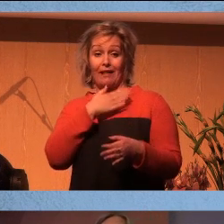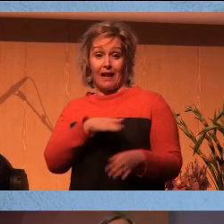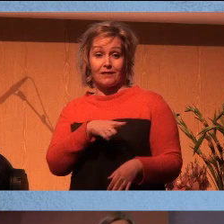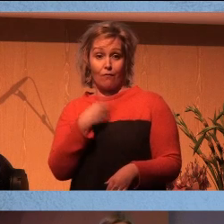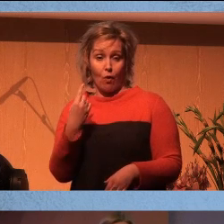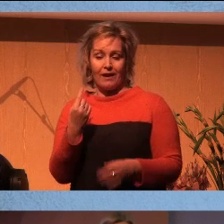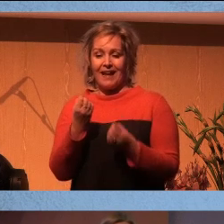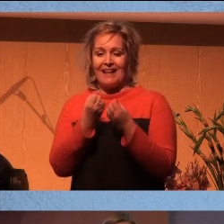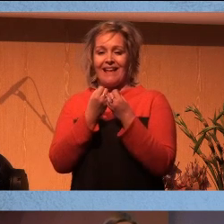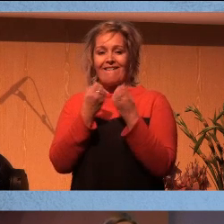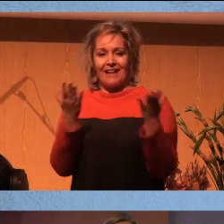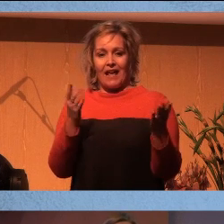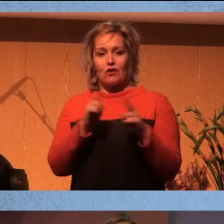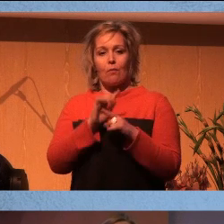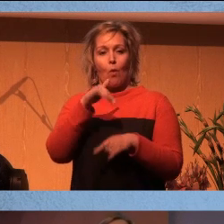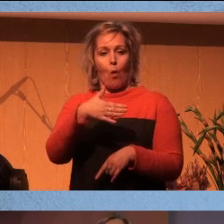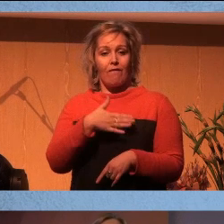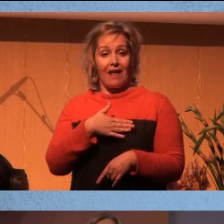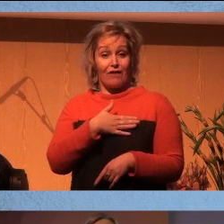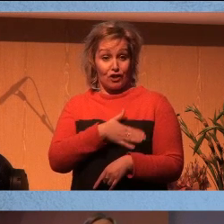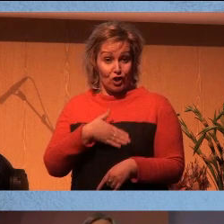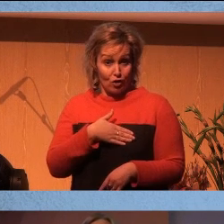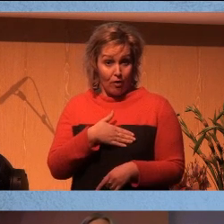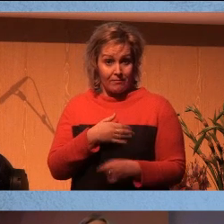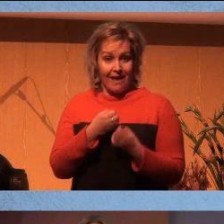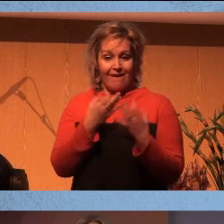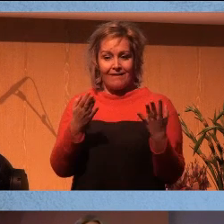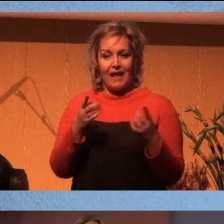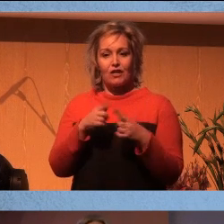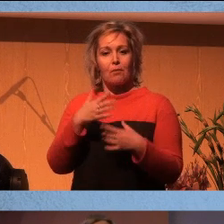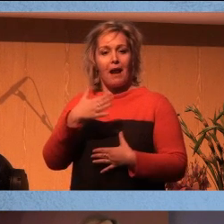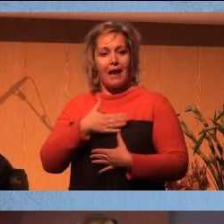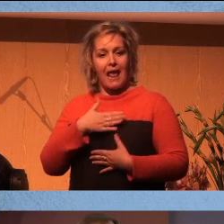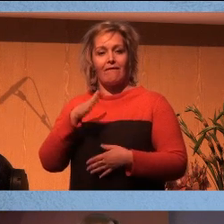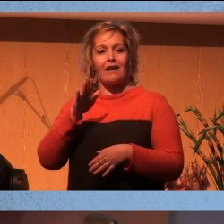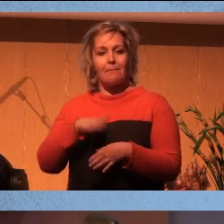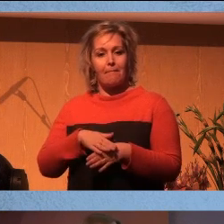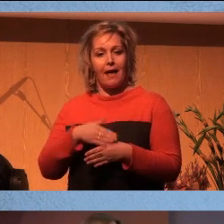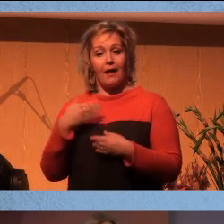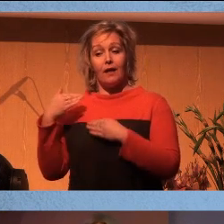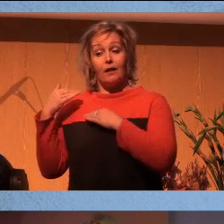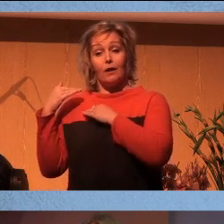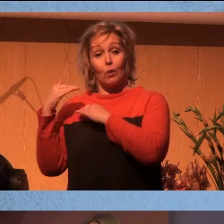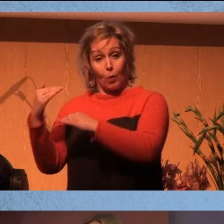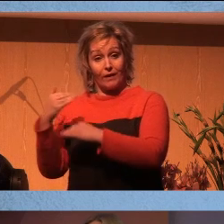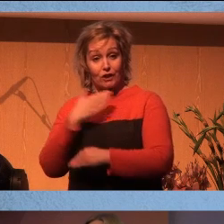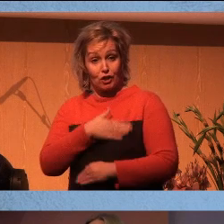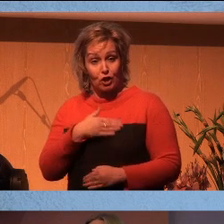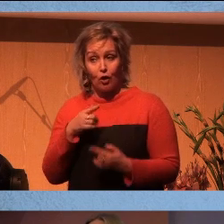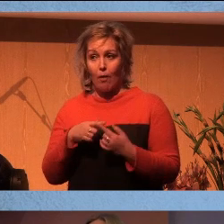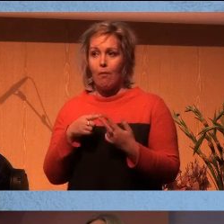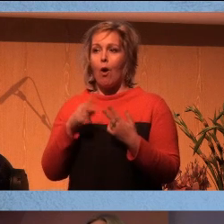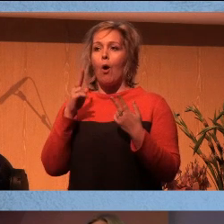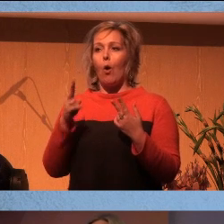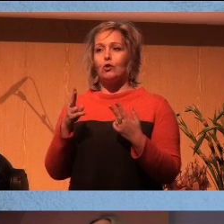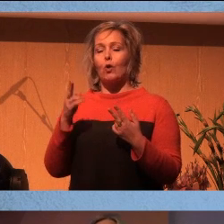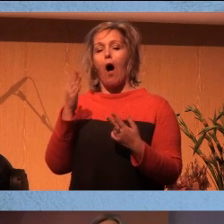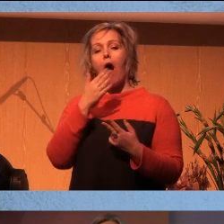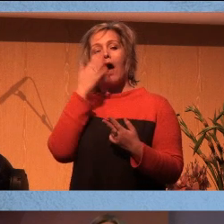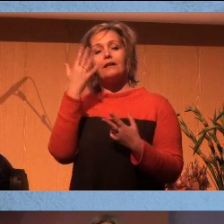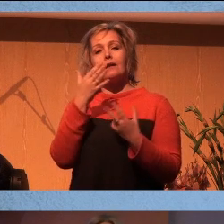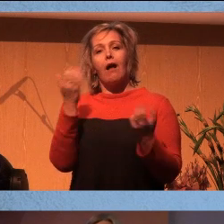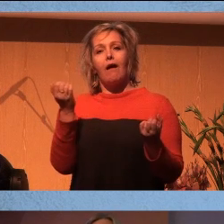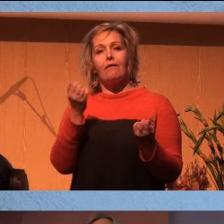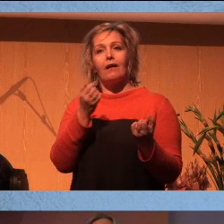er flere som overlever alvorlig sykdom, det er flere som lever med kronisk sykdom, og også en anerkjennelse av